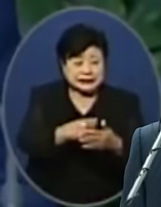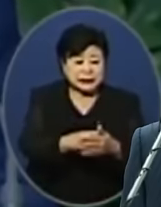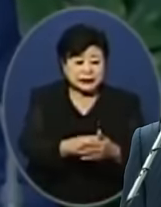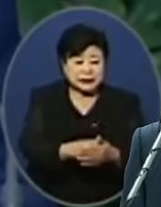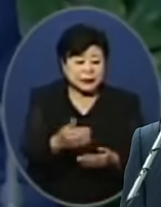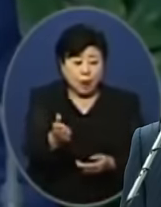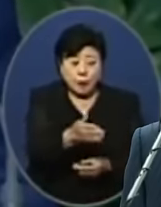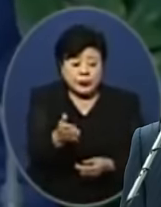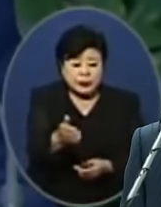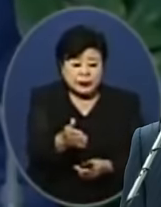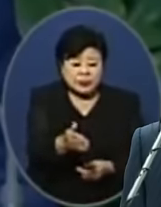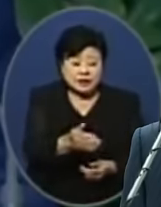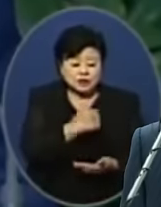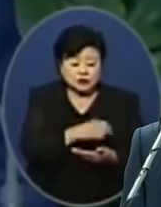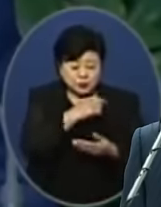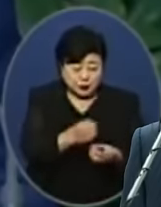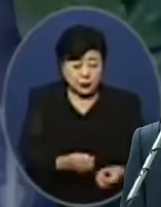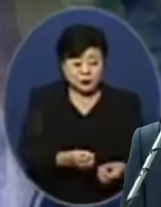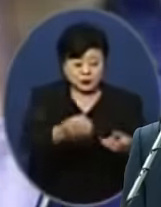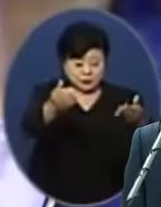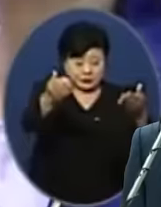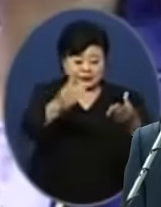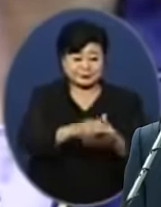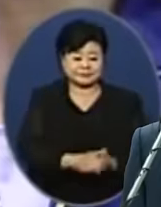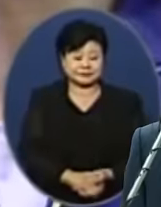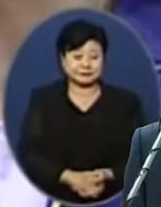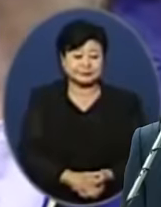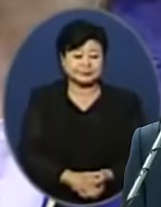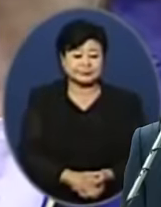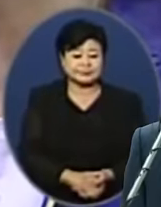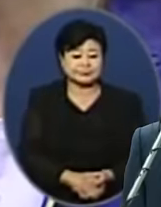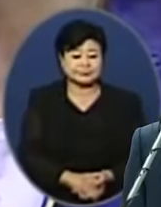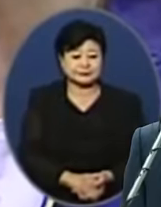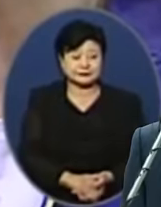분이 없기를 주님 이름으로 축복합니다.